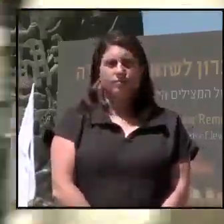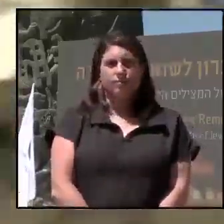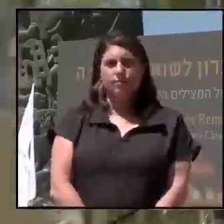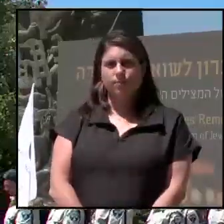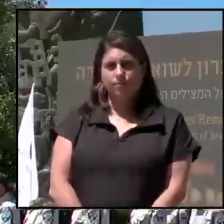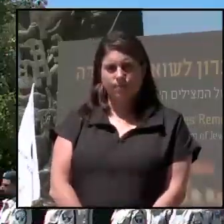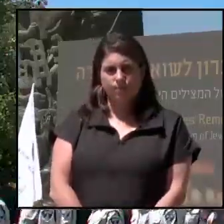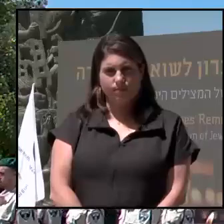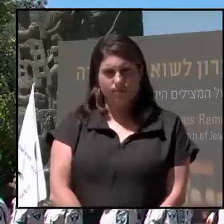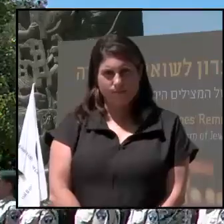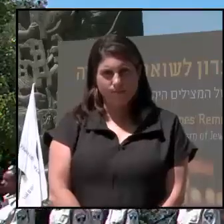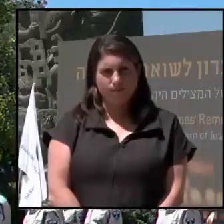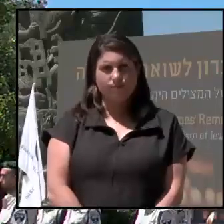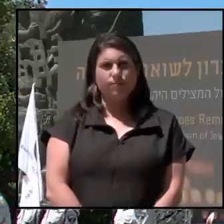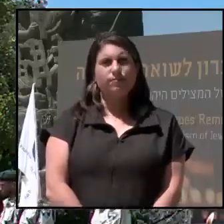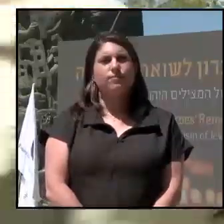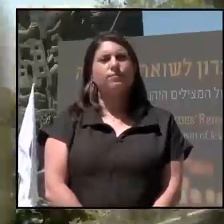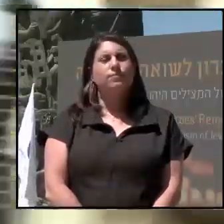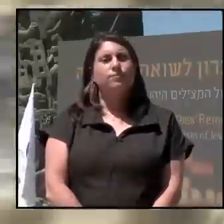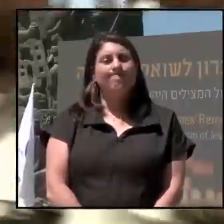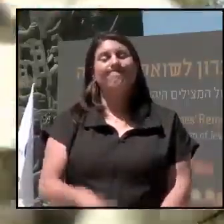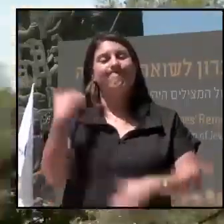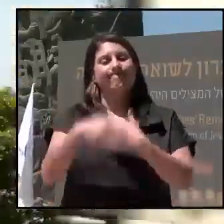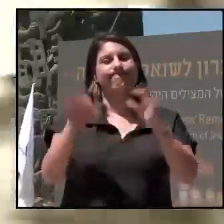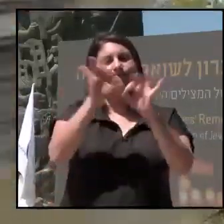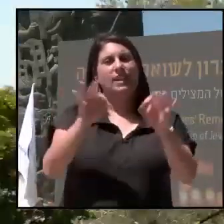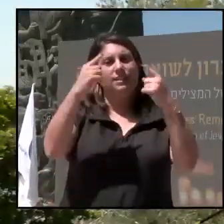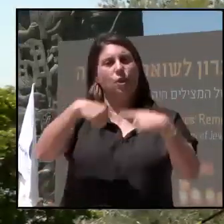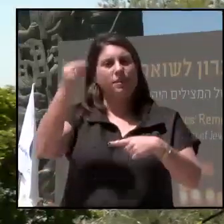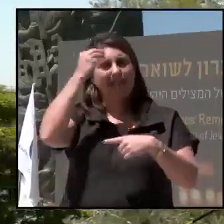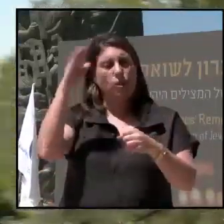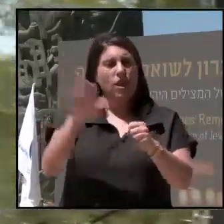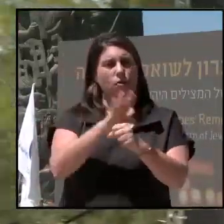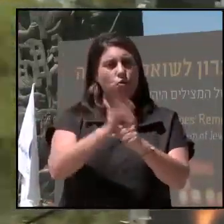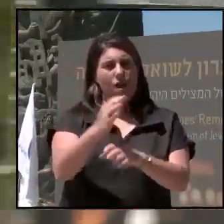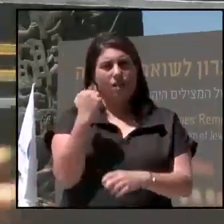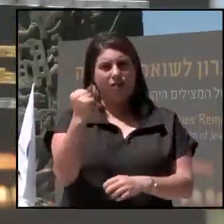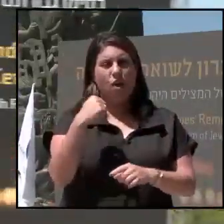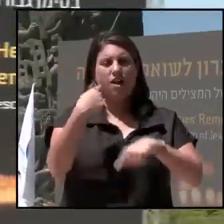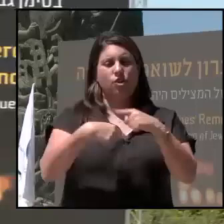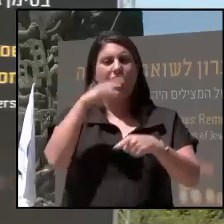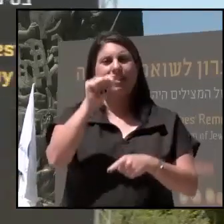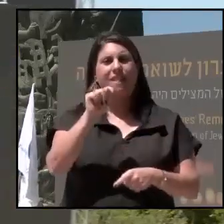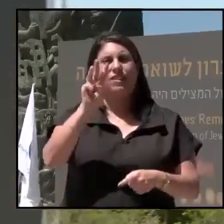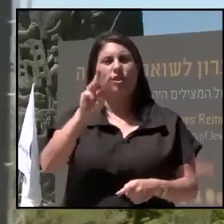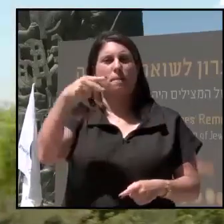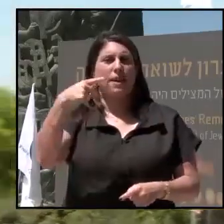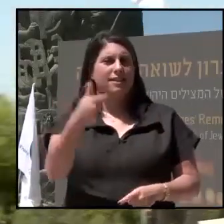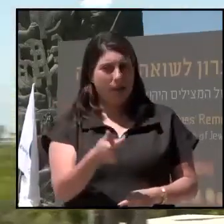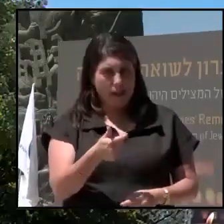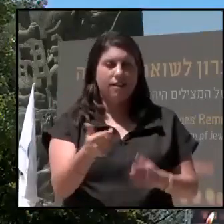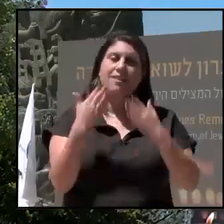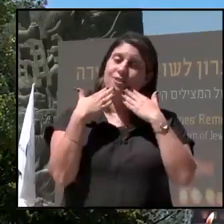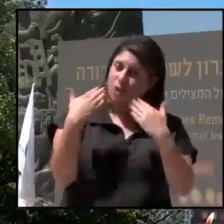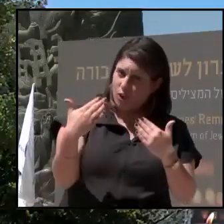ימין, שמאל. שמאל, ימין. תם טקס יום הזיכרון לשואה ולגבורה לשנת תשפ"ג.